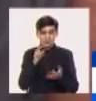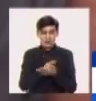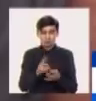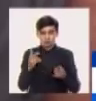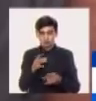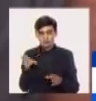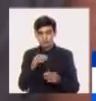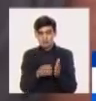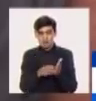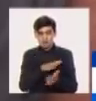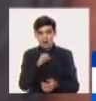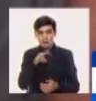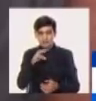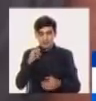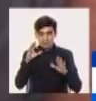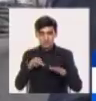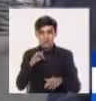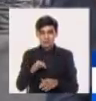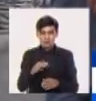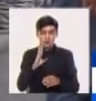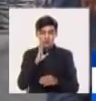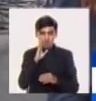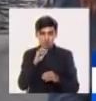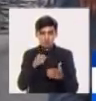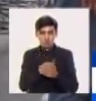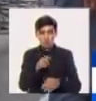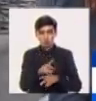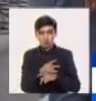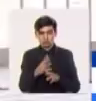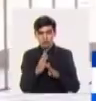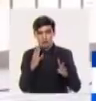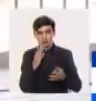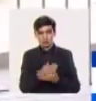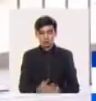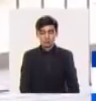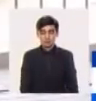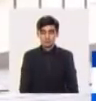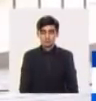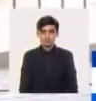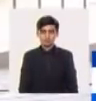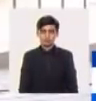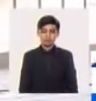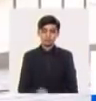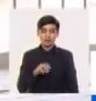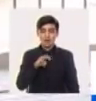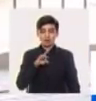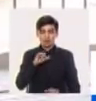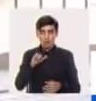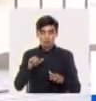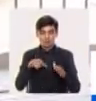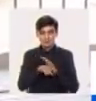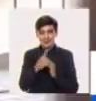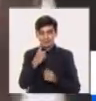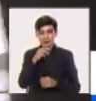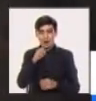зерде дәріханалар желісінде, ал оның алды таңнан қара кешке дейін кезектейді. Атырау бойынша осы